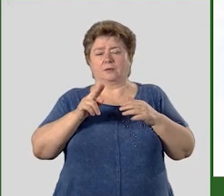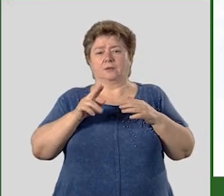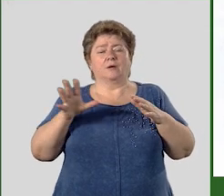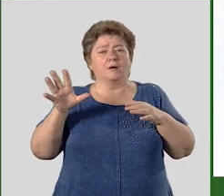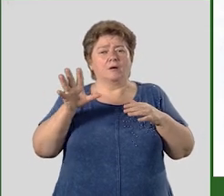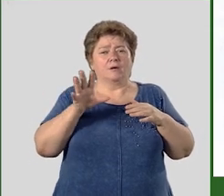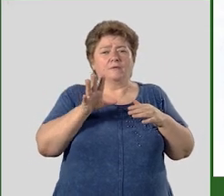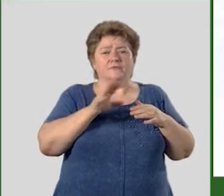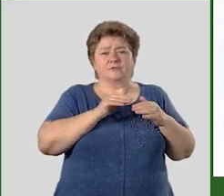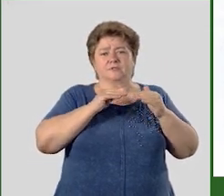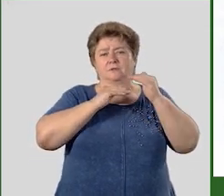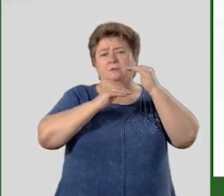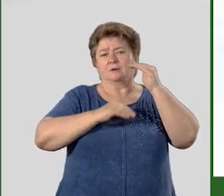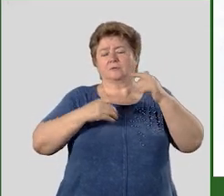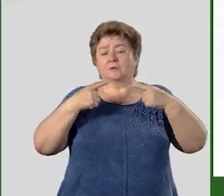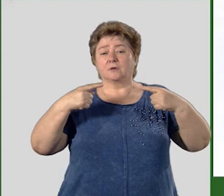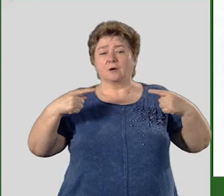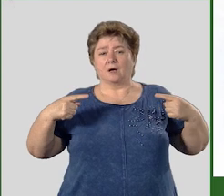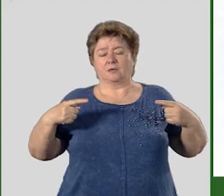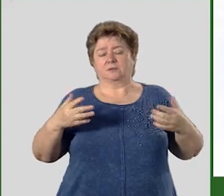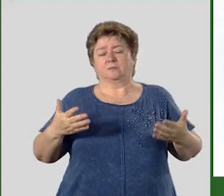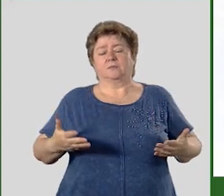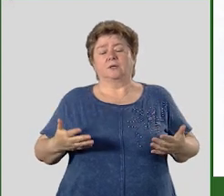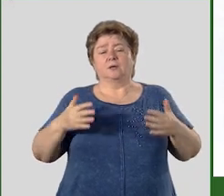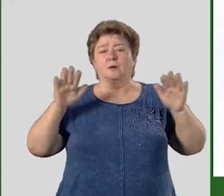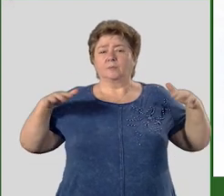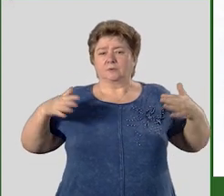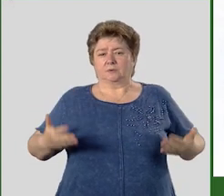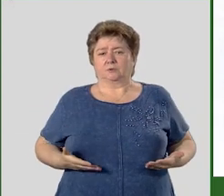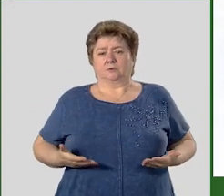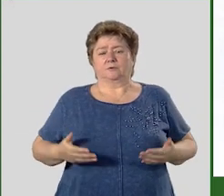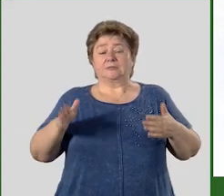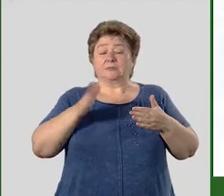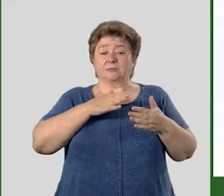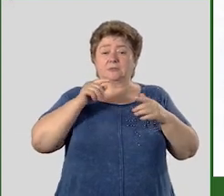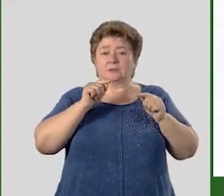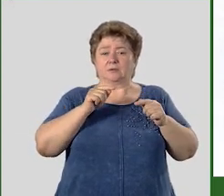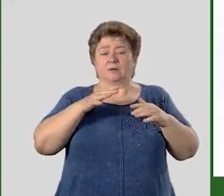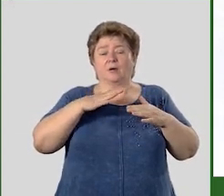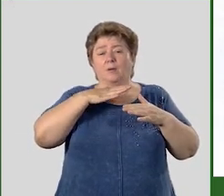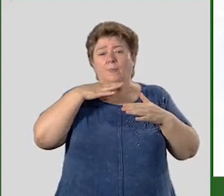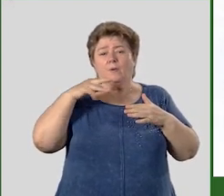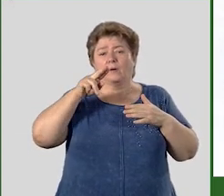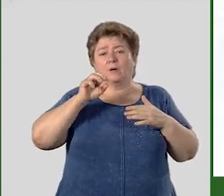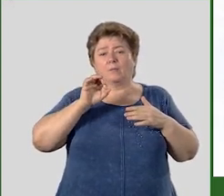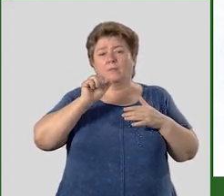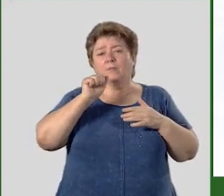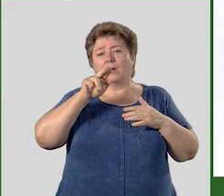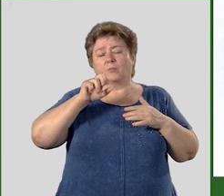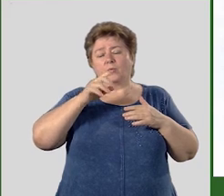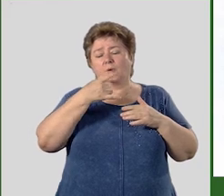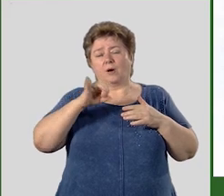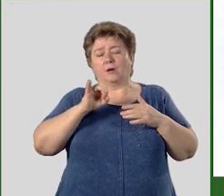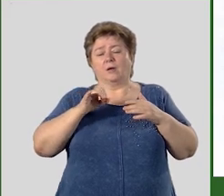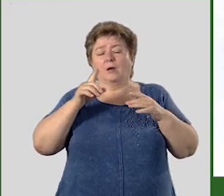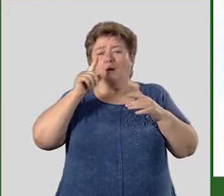Все ярусы леса населены разнообразными птицами. Среди них много попугаев.